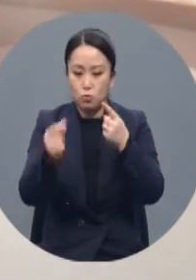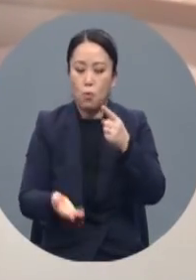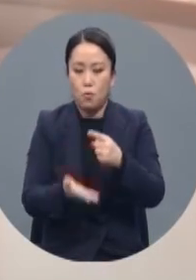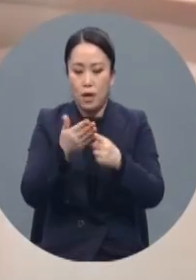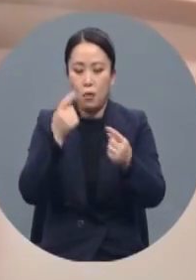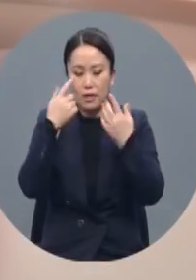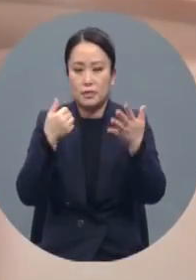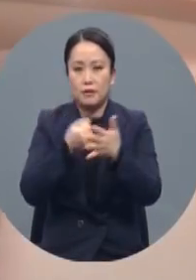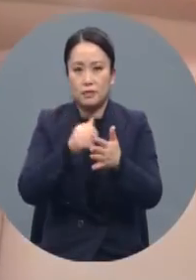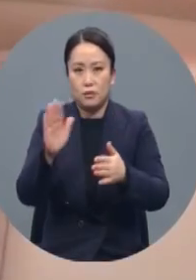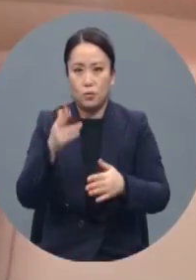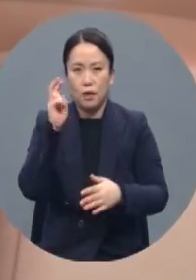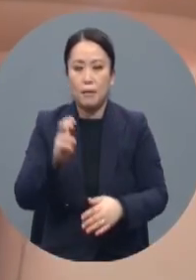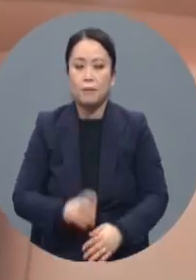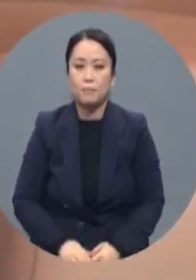보입니다